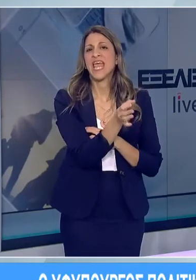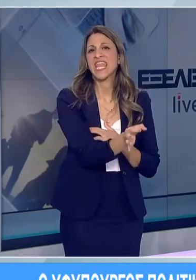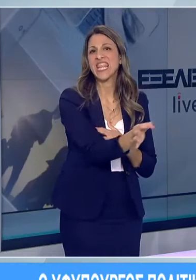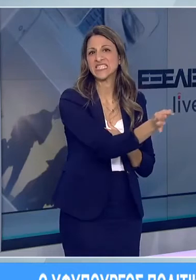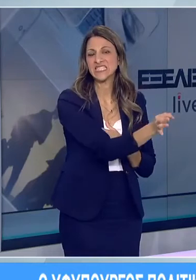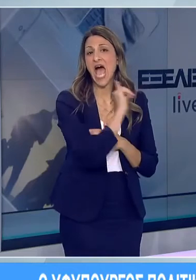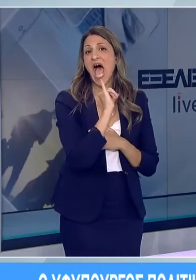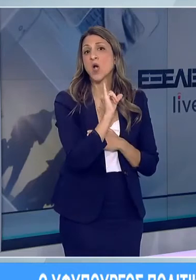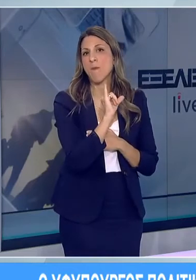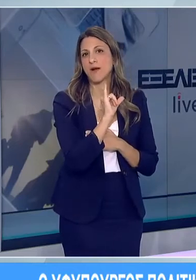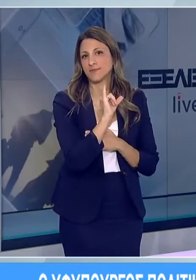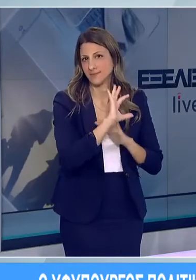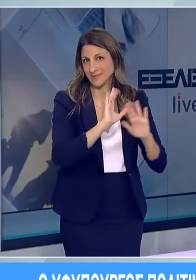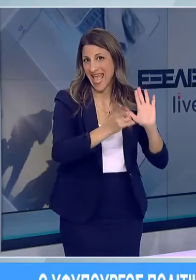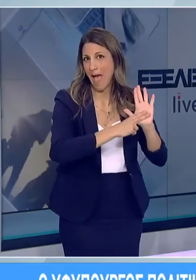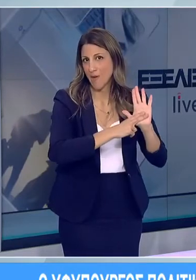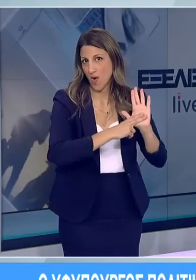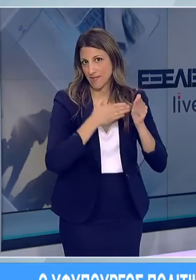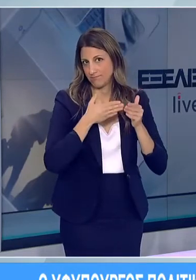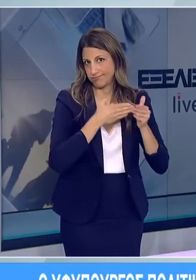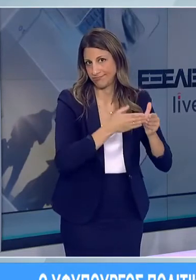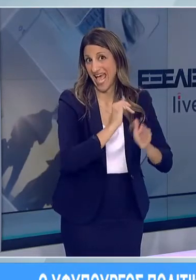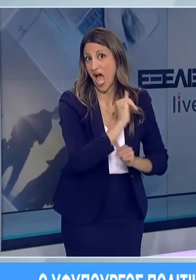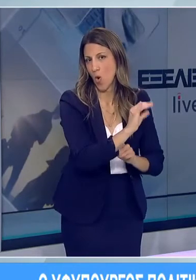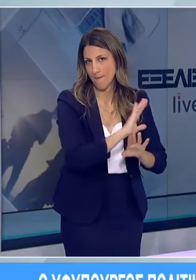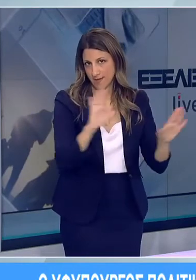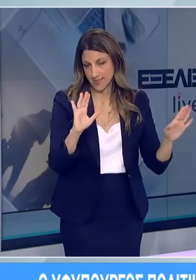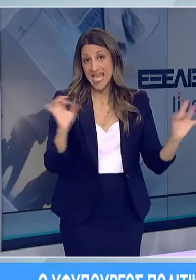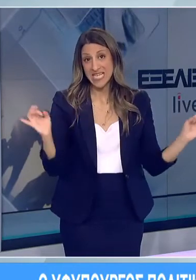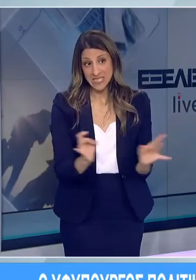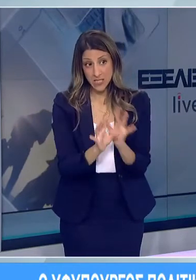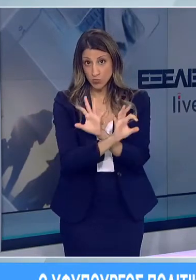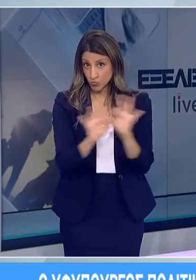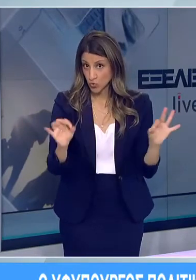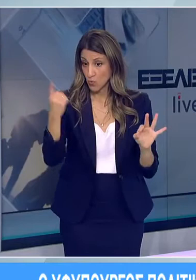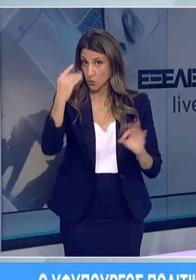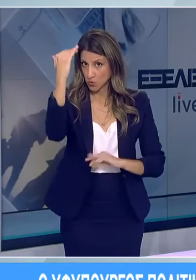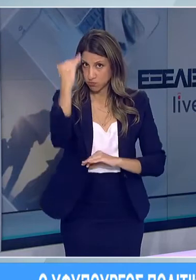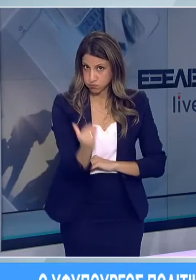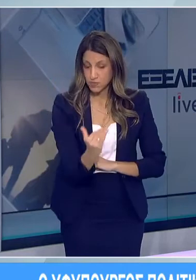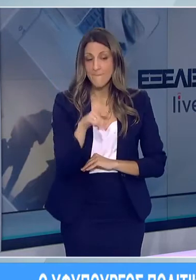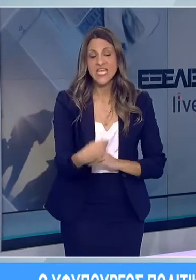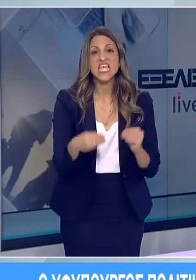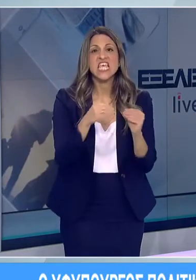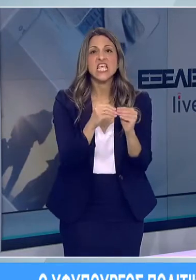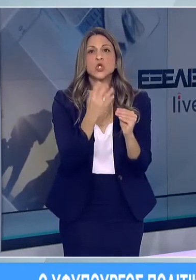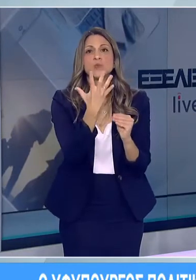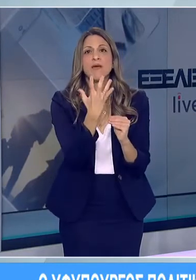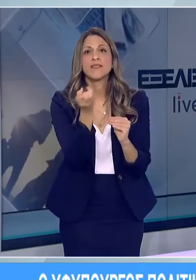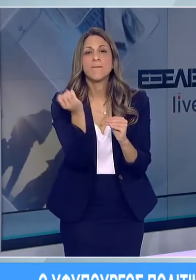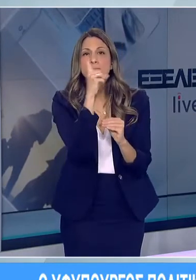νησιά, θα επιτραπεί αν όλα πάνε καλά και το τονίζουμε εφόσον το επιτρέψουν τα δεδομένα από τις 25 Μαΐου.